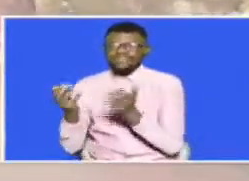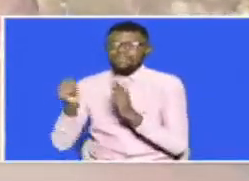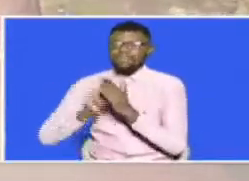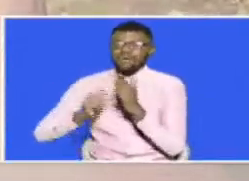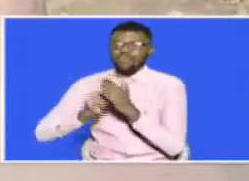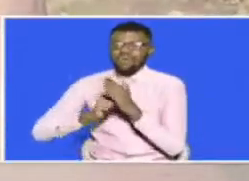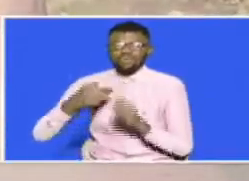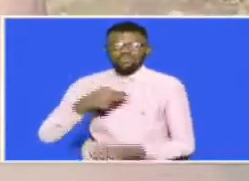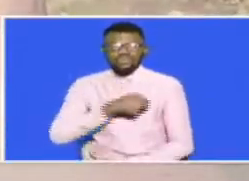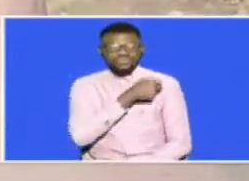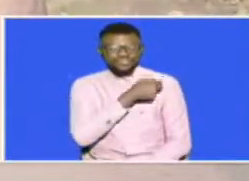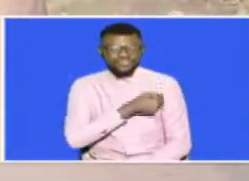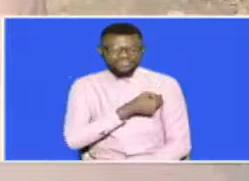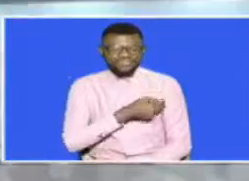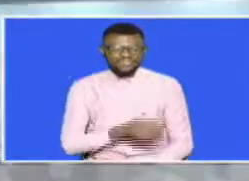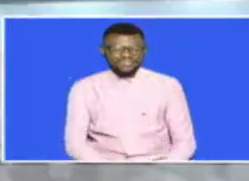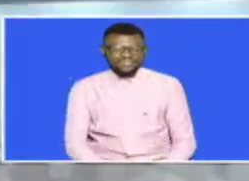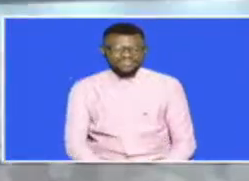Makueni.